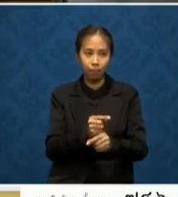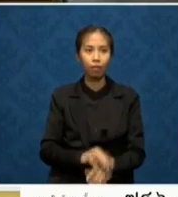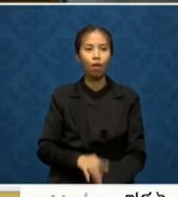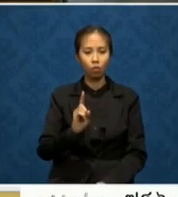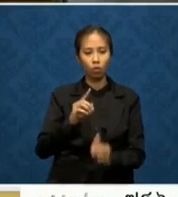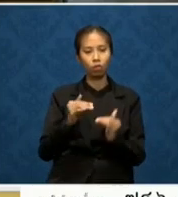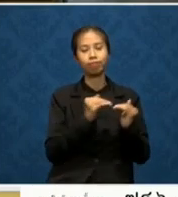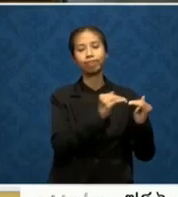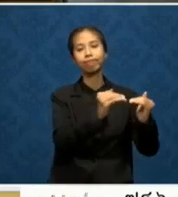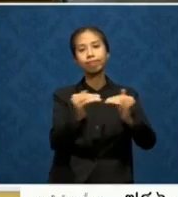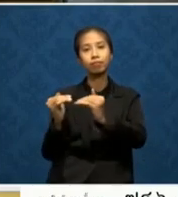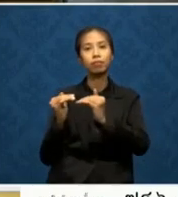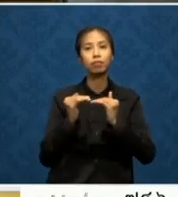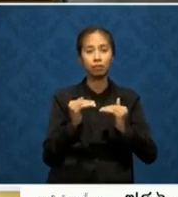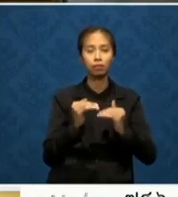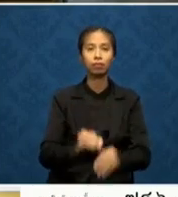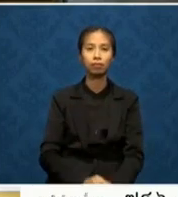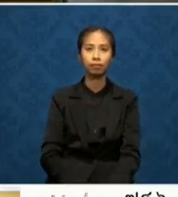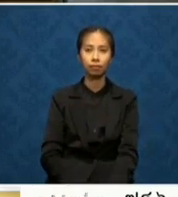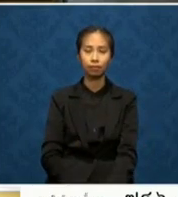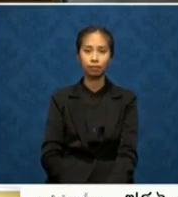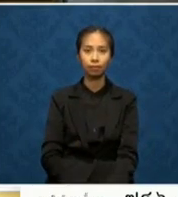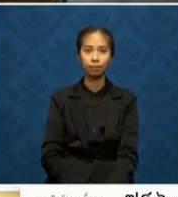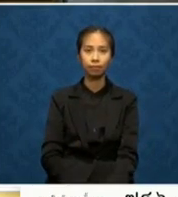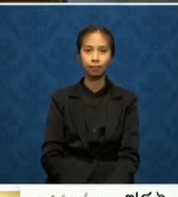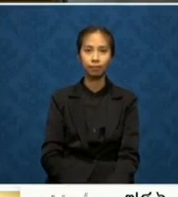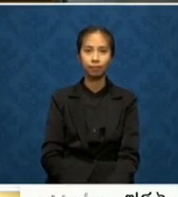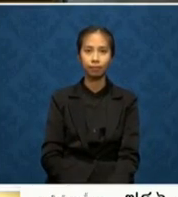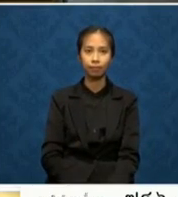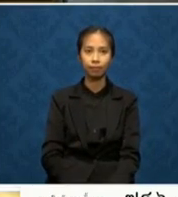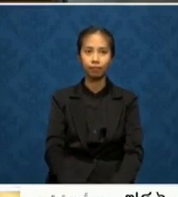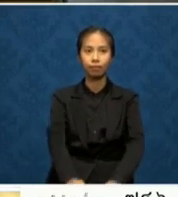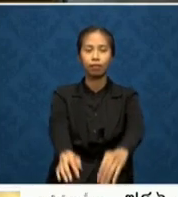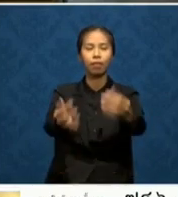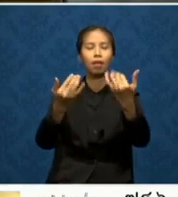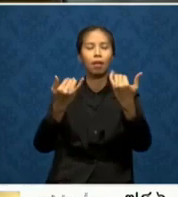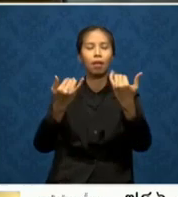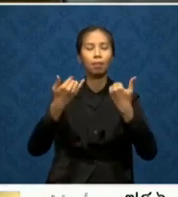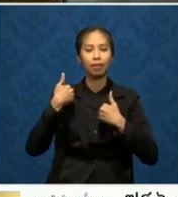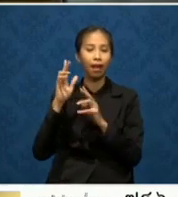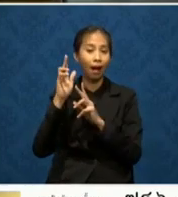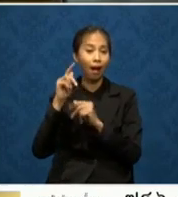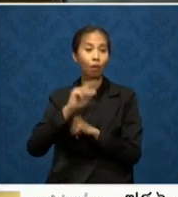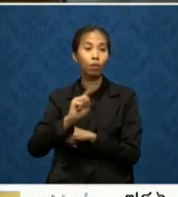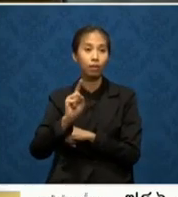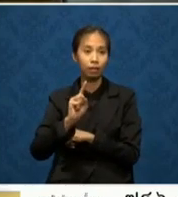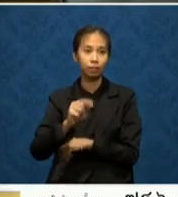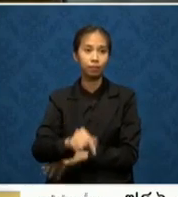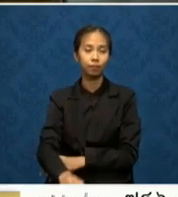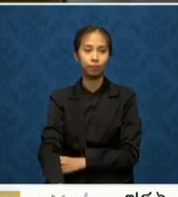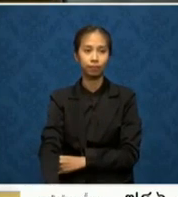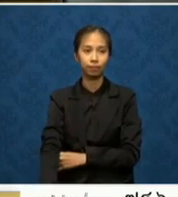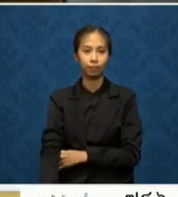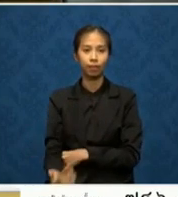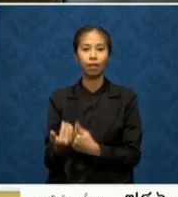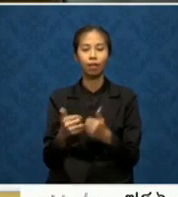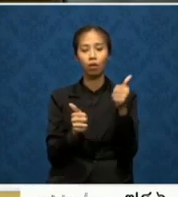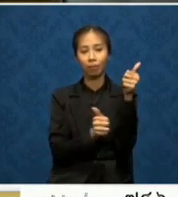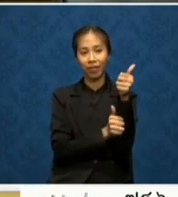เทียมกันมีข่าวเราอ่านกัน2วันนี้คือเรื่องกำ